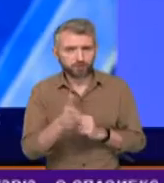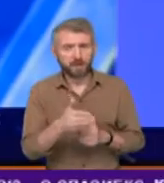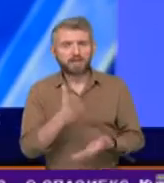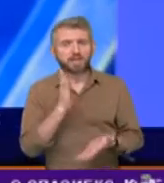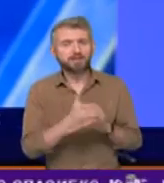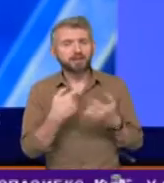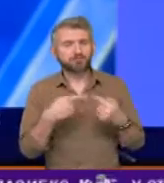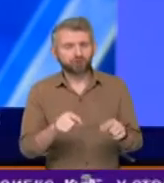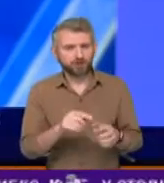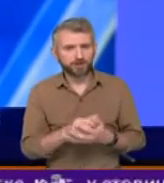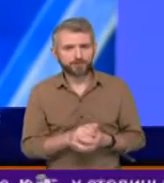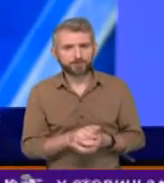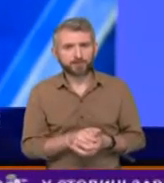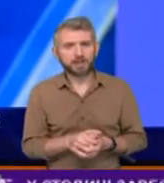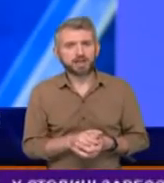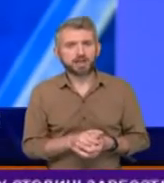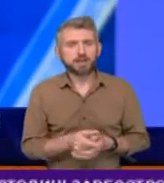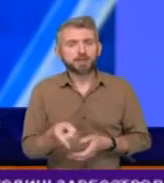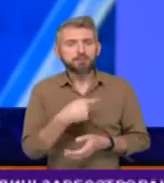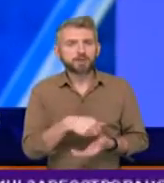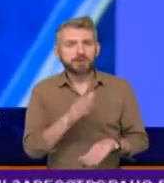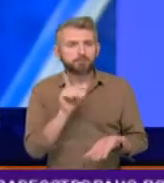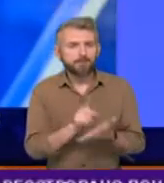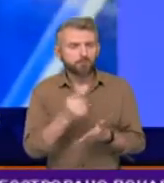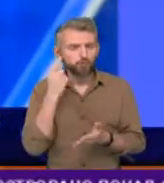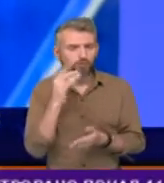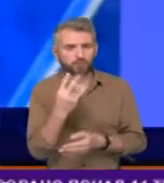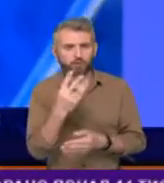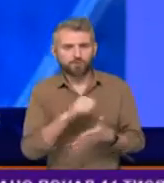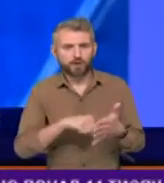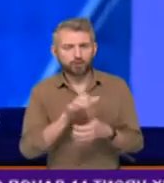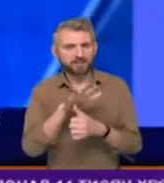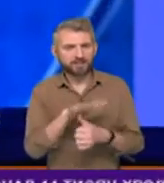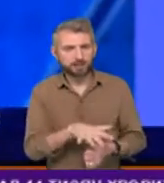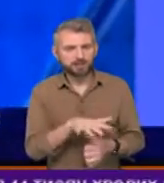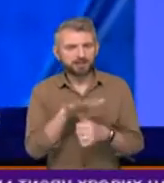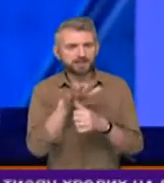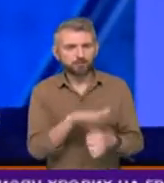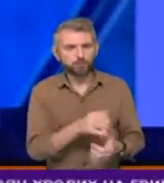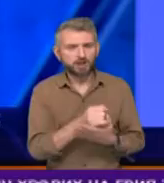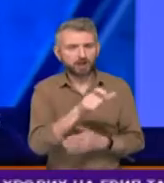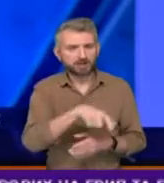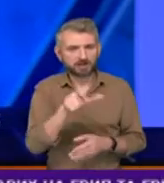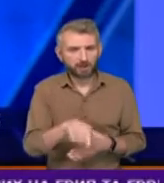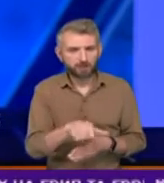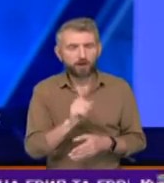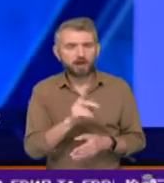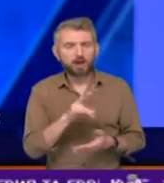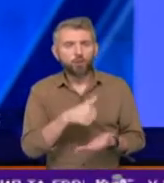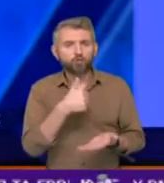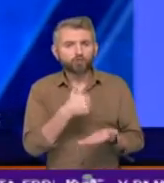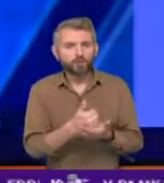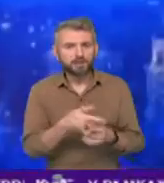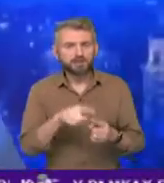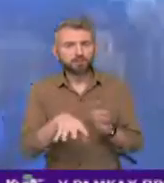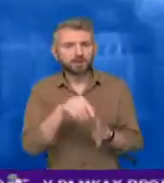Є інший момент. Ага. Ще раз кажу, ми маємо думати про два фактори дискримінації. Дискримінують кандидатів, але у нас основний – це